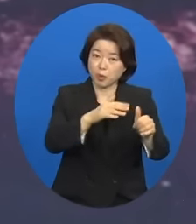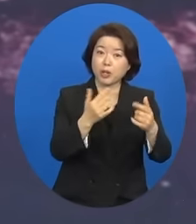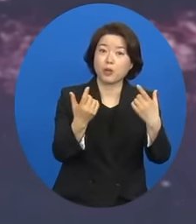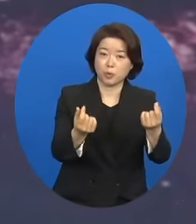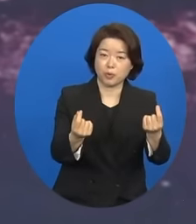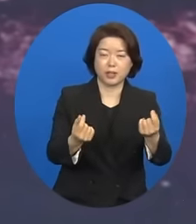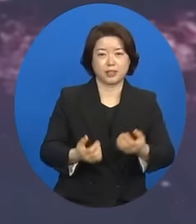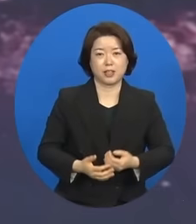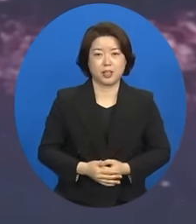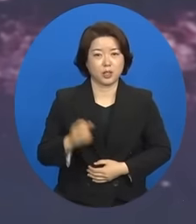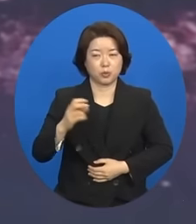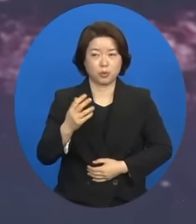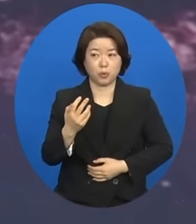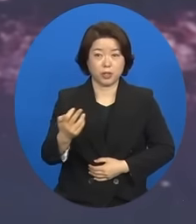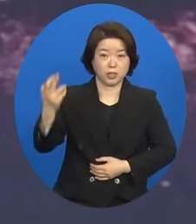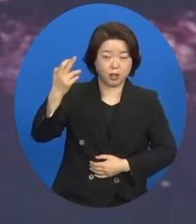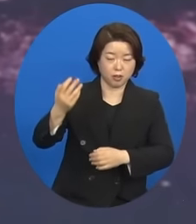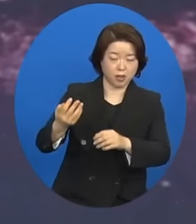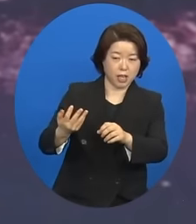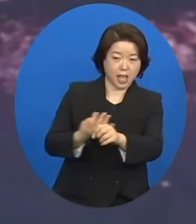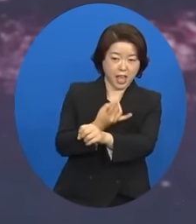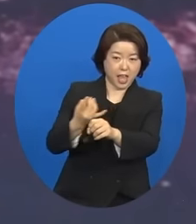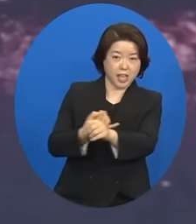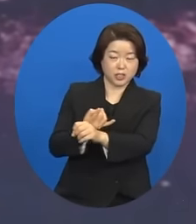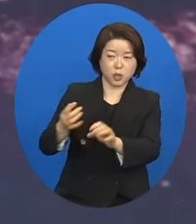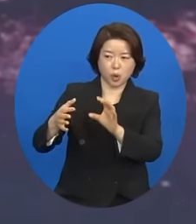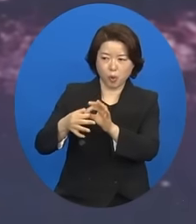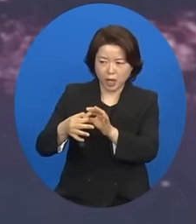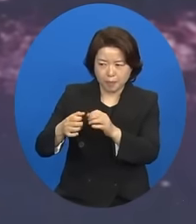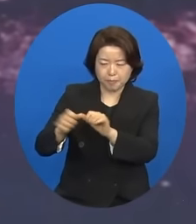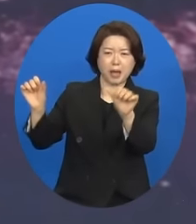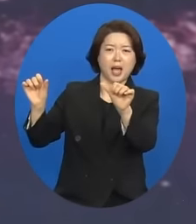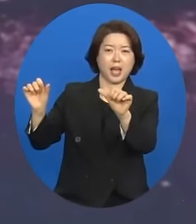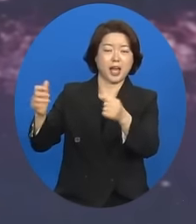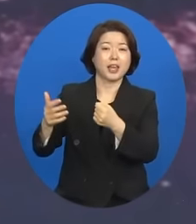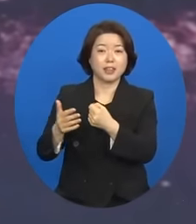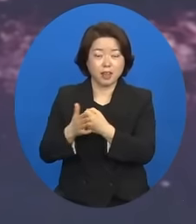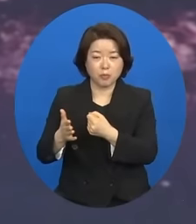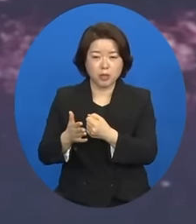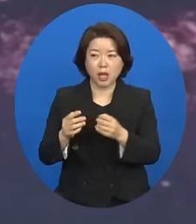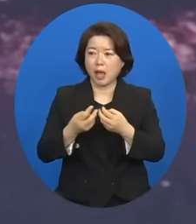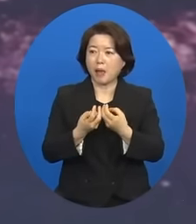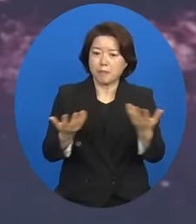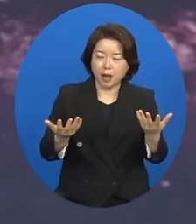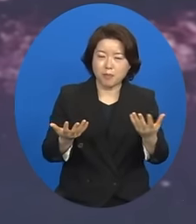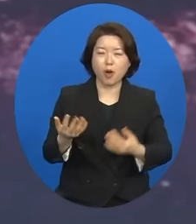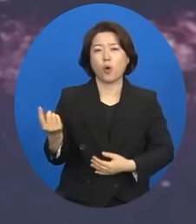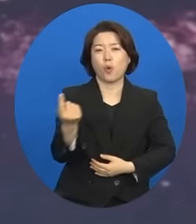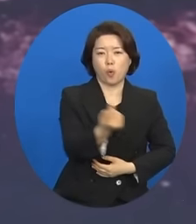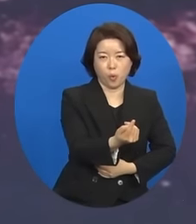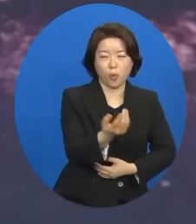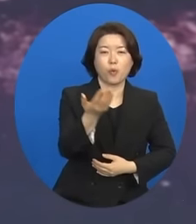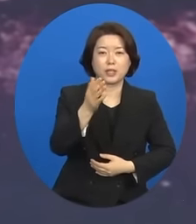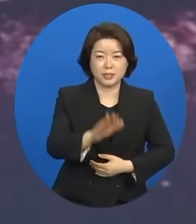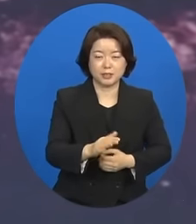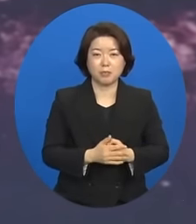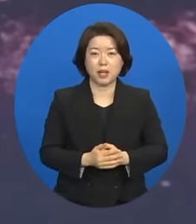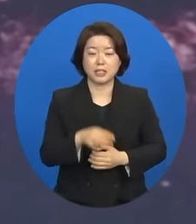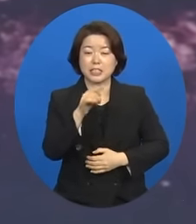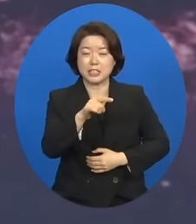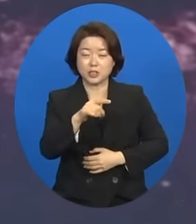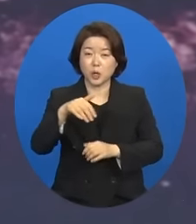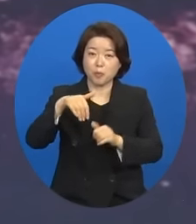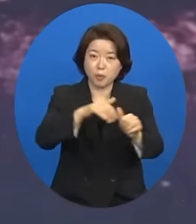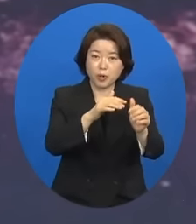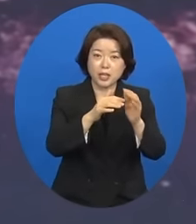또한 그 형 에서와의 관계가 틀어졌기 때문에 어쩔 수 없이 그가 이곳에 온 것이긴 하지만 그를 이곳에 보낸